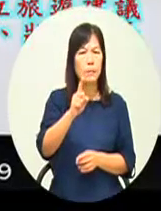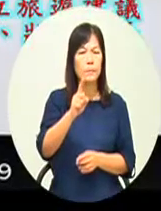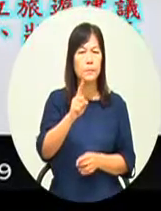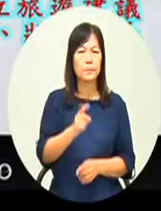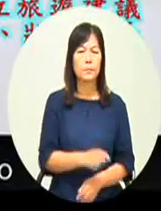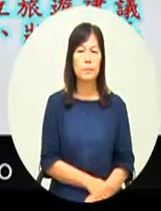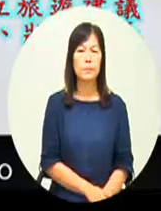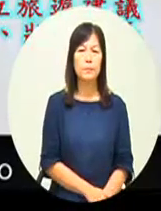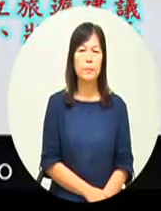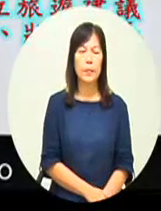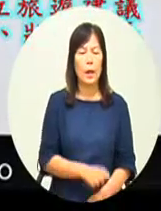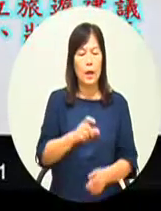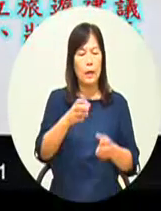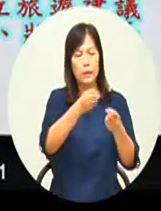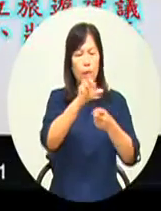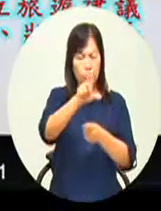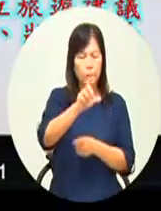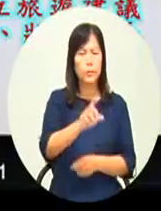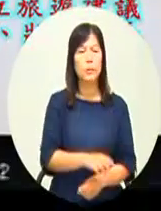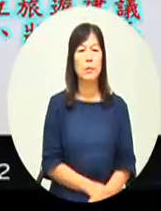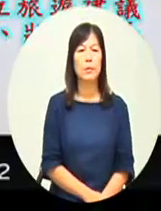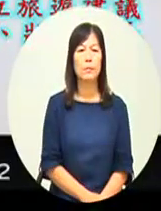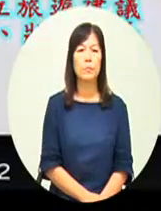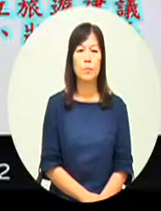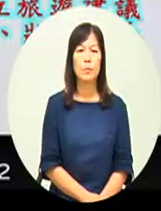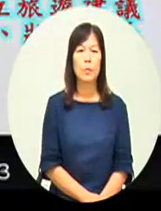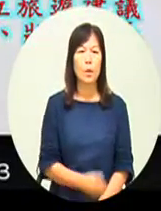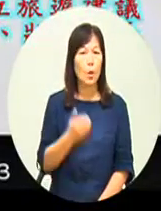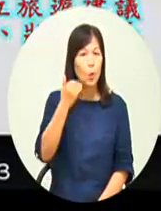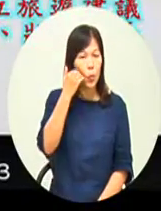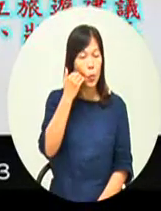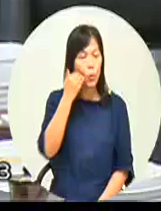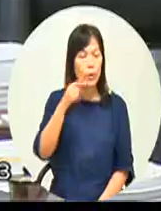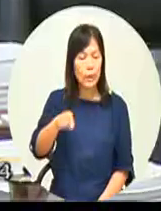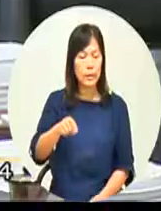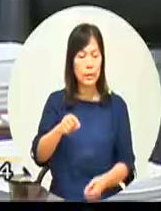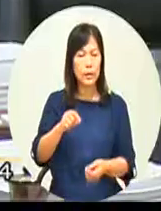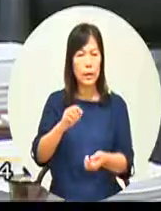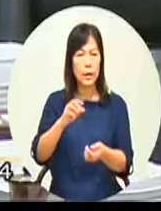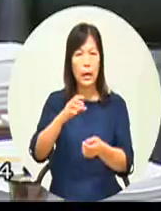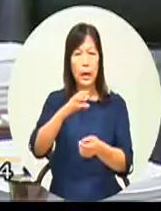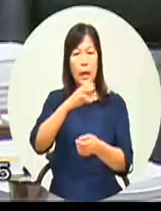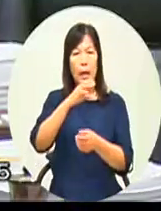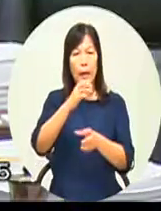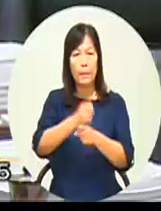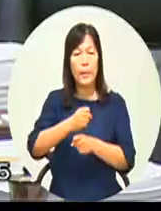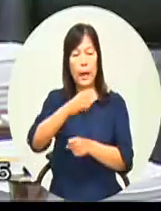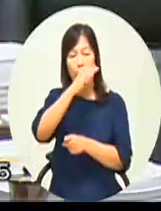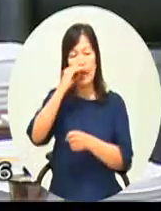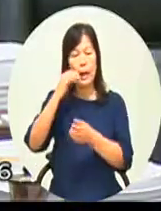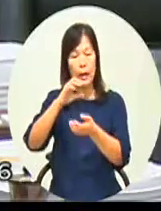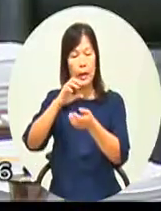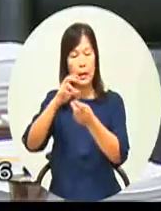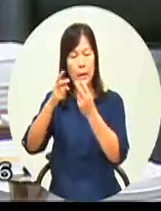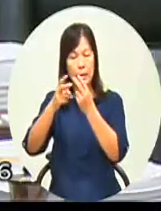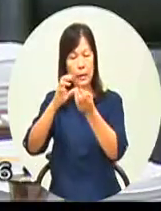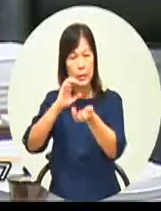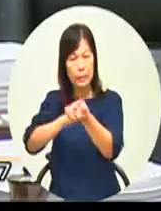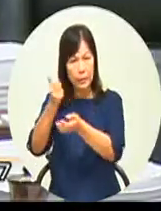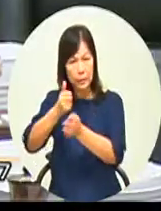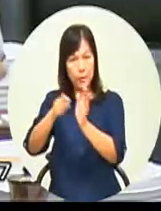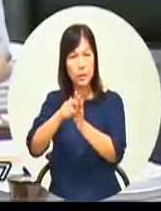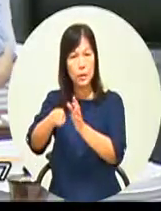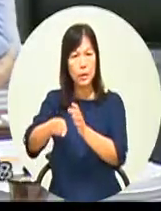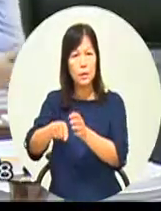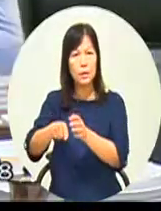一种议题。那么如果让这个玛雅各的家人家族，好，而且甚至玛雅